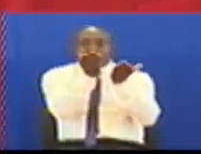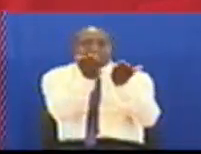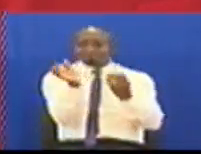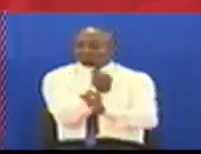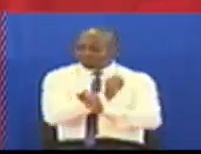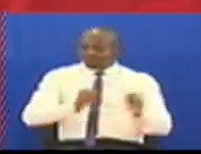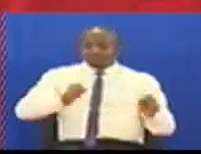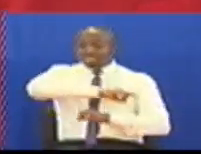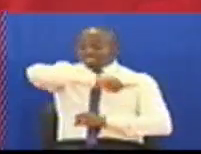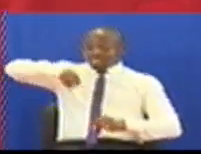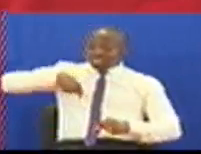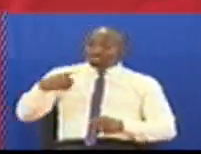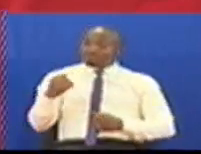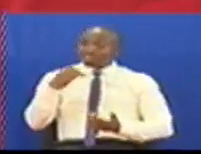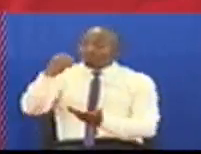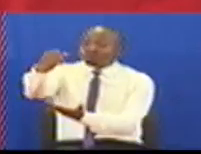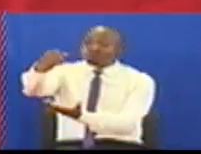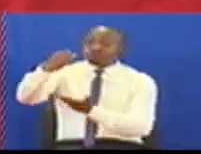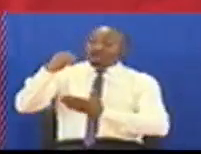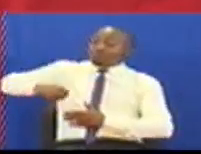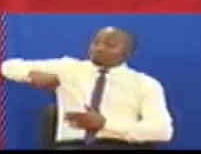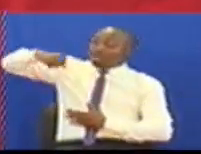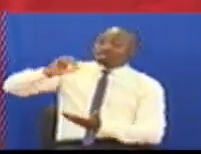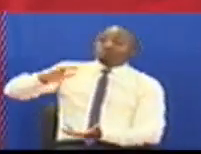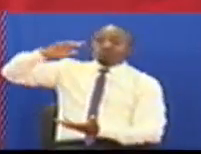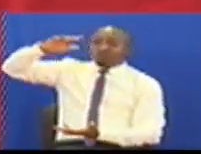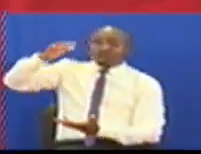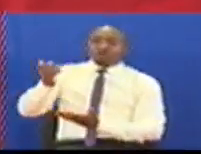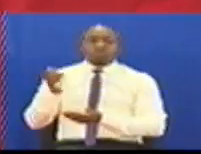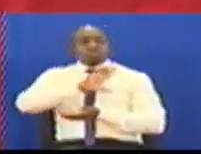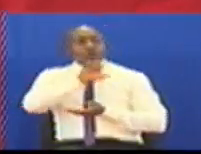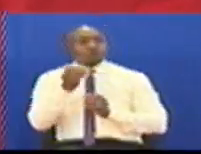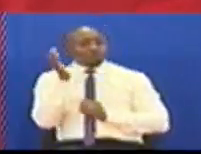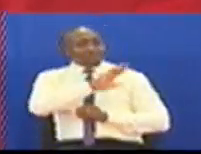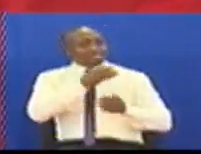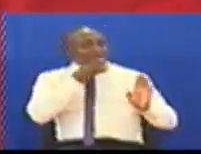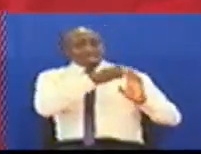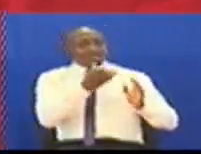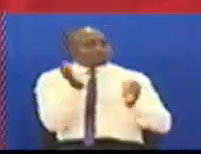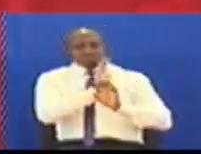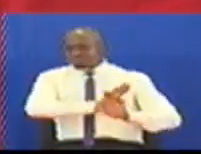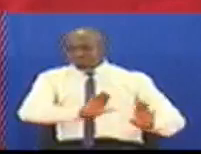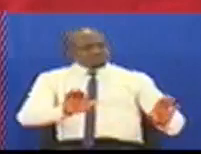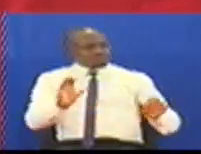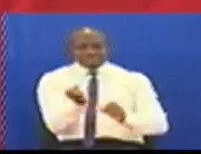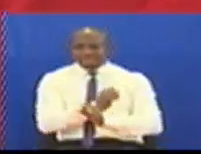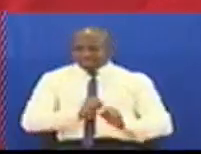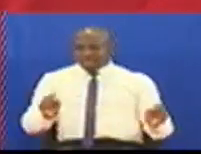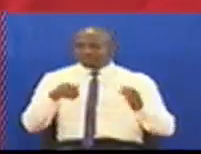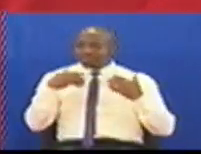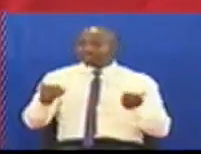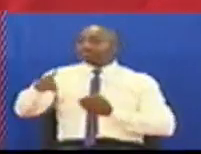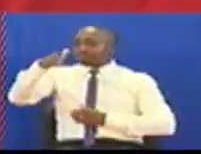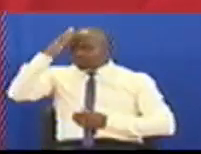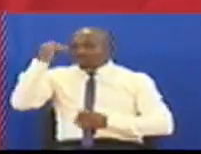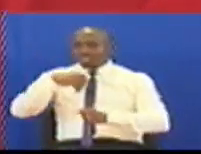ndani leo hii ukipewa pesa begi zima, hautamaliza yale yote ambayo umeyakusudia katika nafsi yako. Kwa hiyo serikali